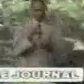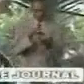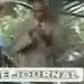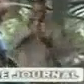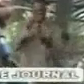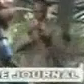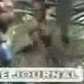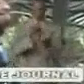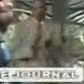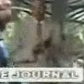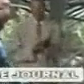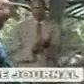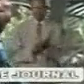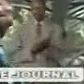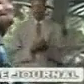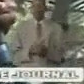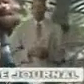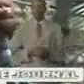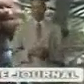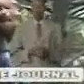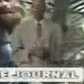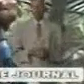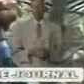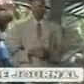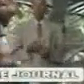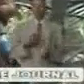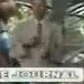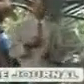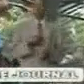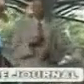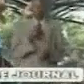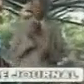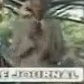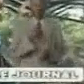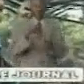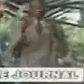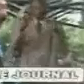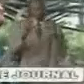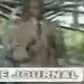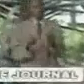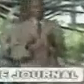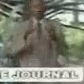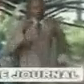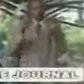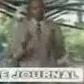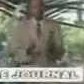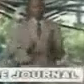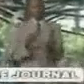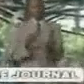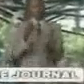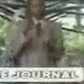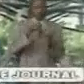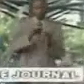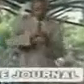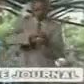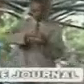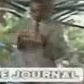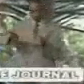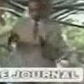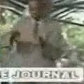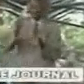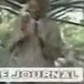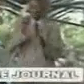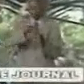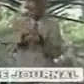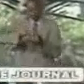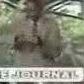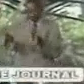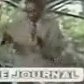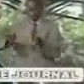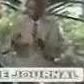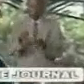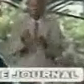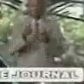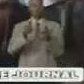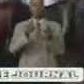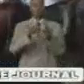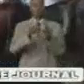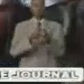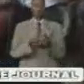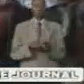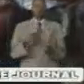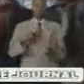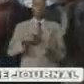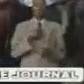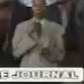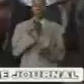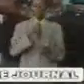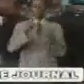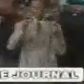non à la non-scolarité de la jeune fille et nous disons non au mariage précoce. Nous sommes d'accord ?